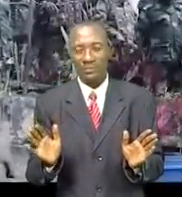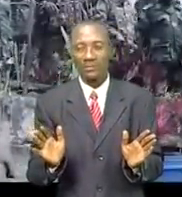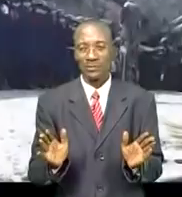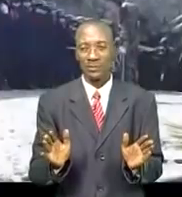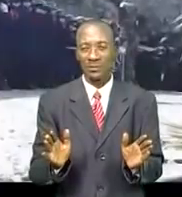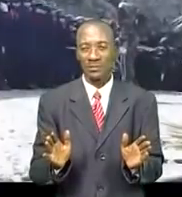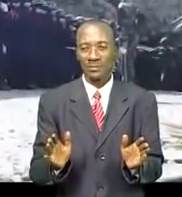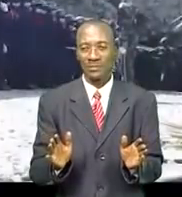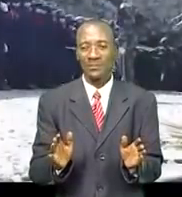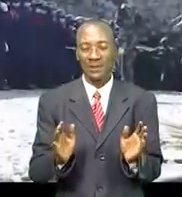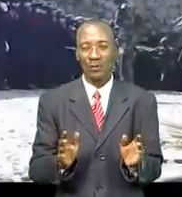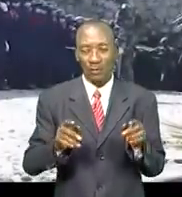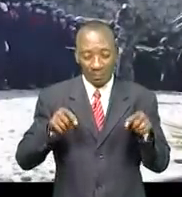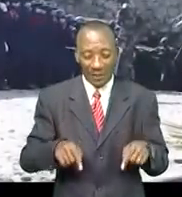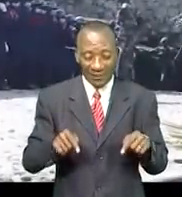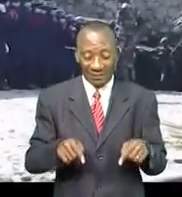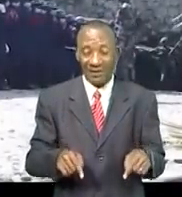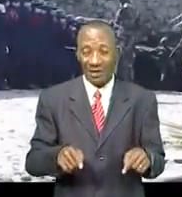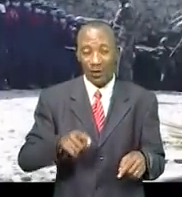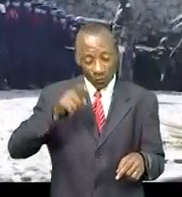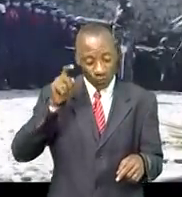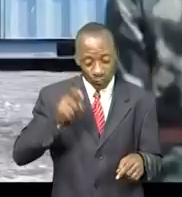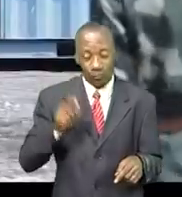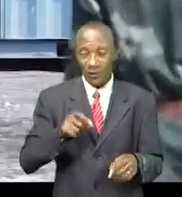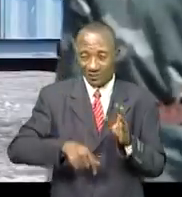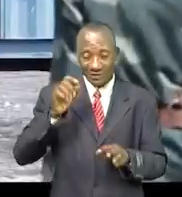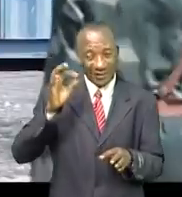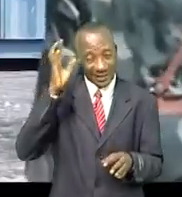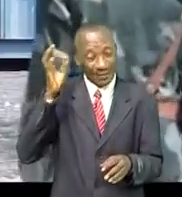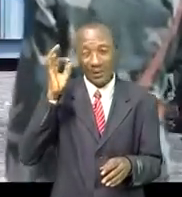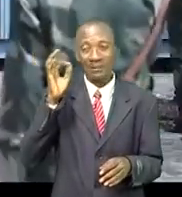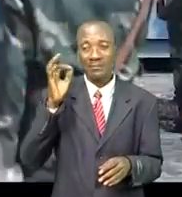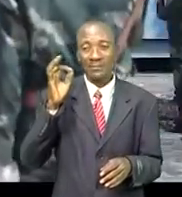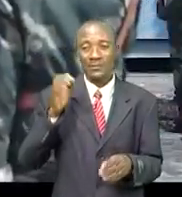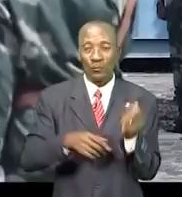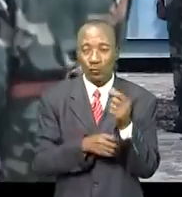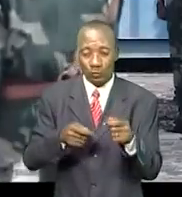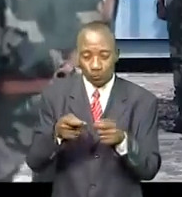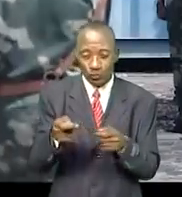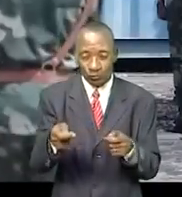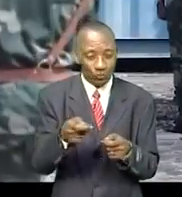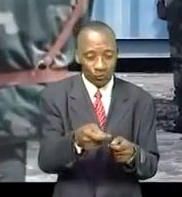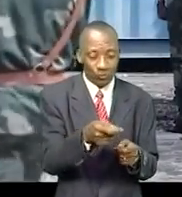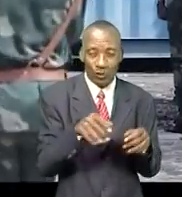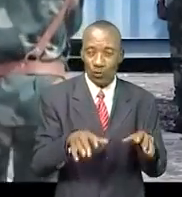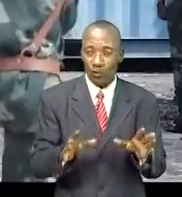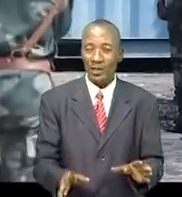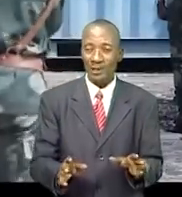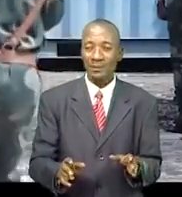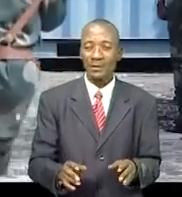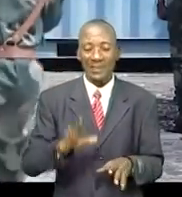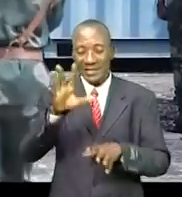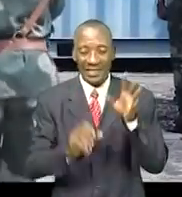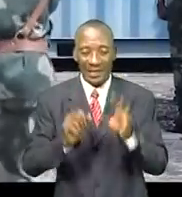nous font dire que cette fois-ci ou rien, il faut en finir avec ceux qui tuent, enlèvent, kidnappent, saccagent, violent et